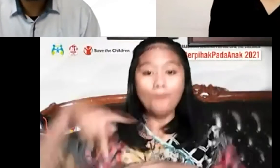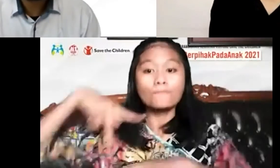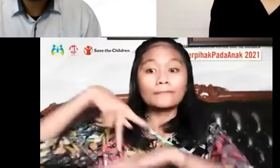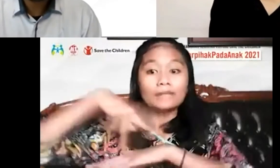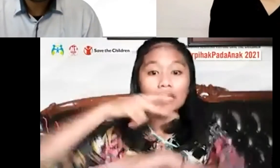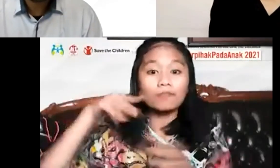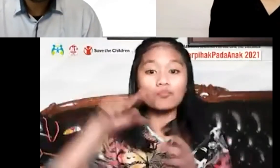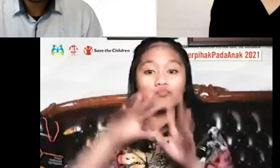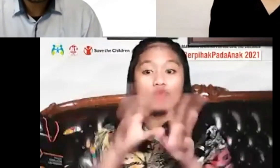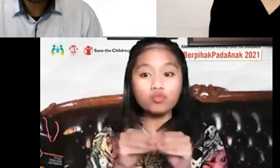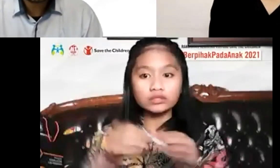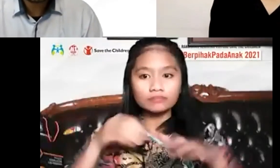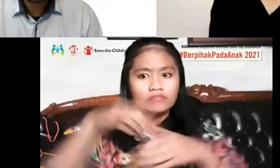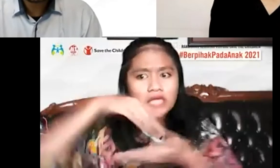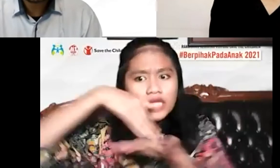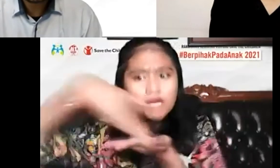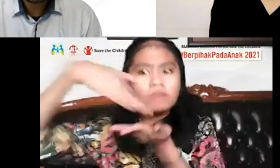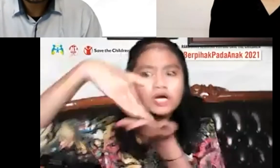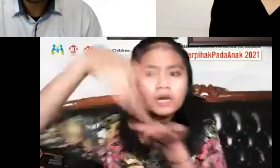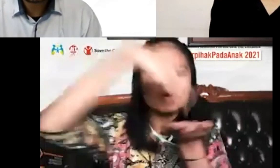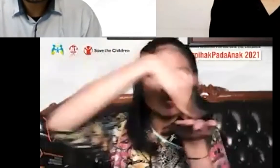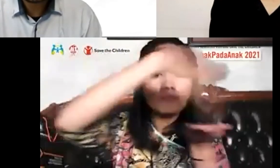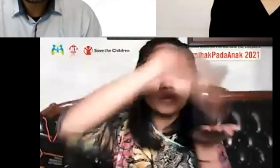saya dapatkan.